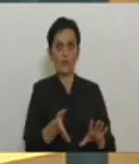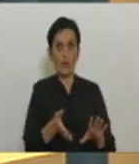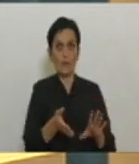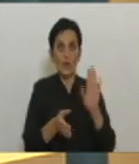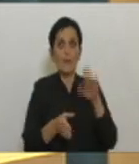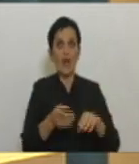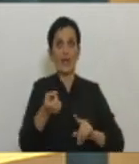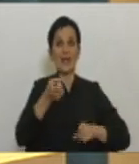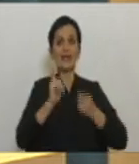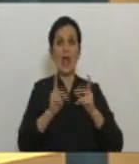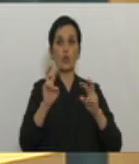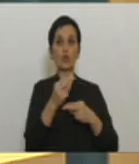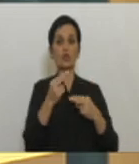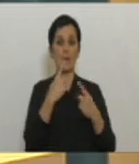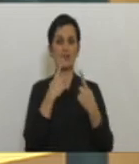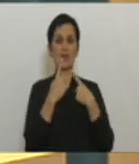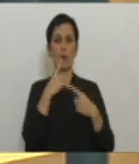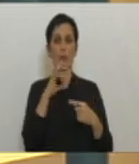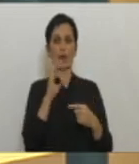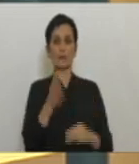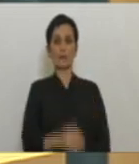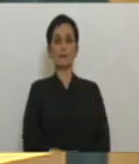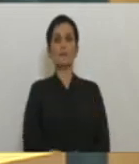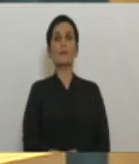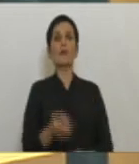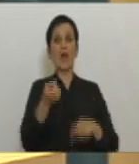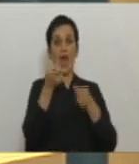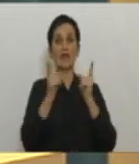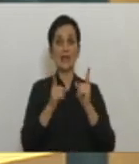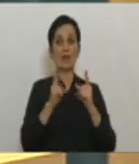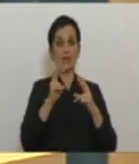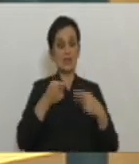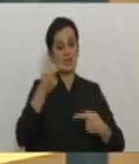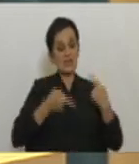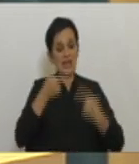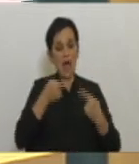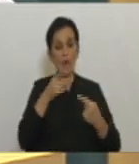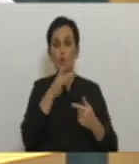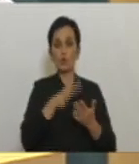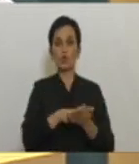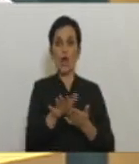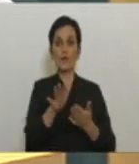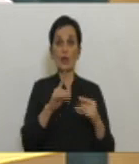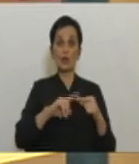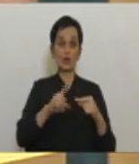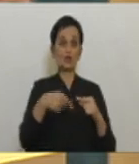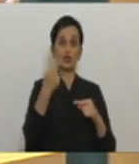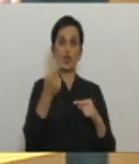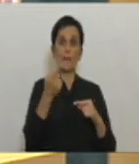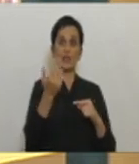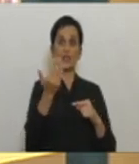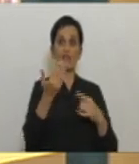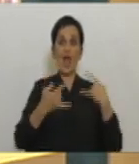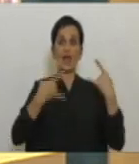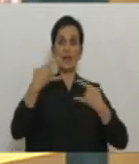თემაიც რეალურ თემებზე იქნება საუბარი, ხო? და რეალურ საკამათო თემებზე დავხარჯავთ ამ დროს. შემდეგ გამოვლენ თქვენი